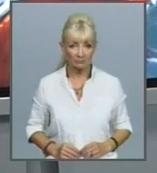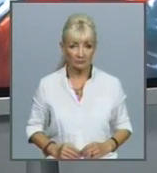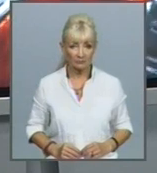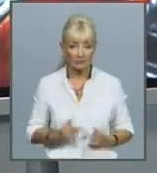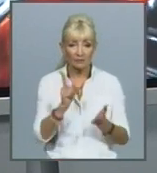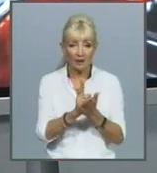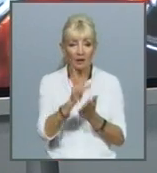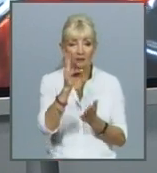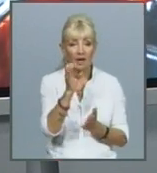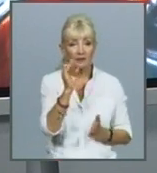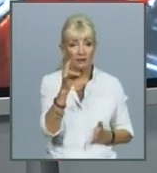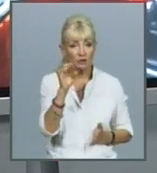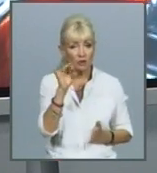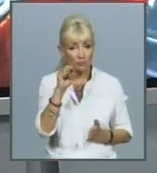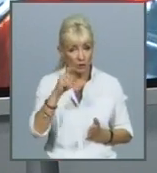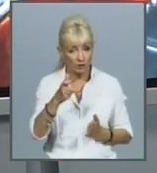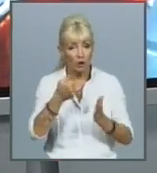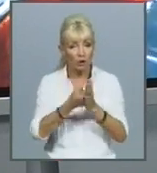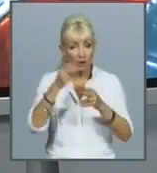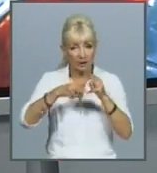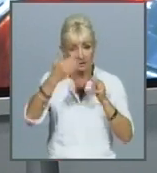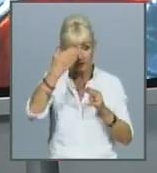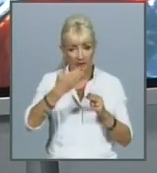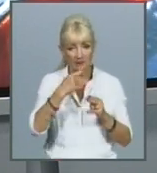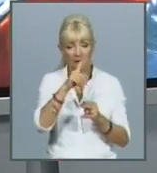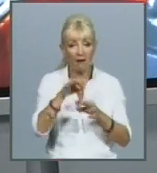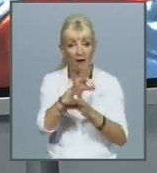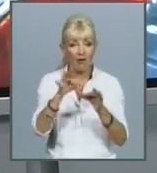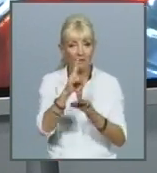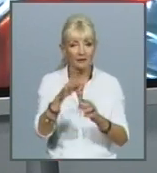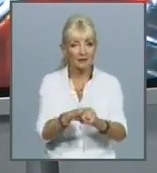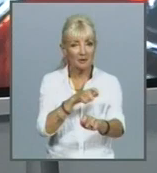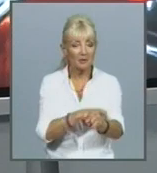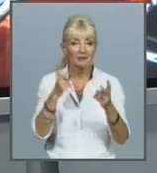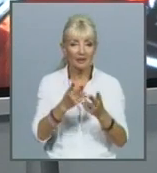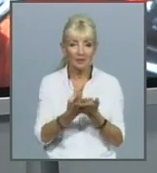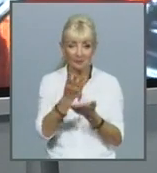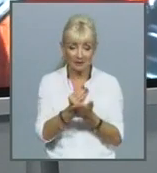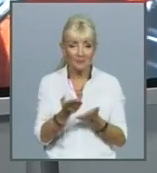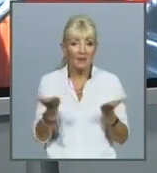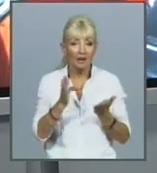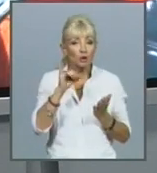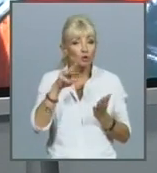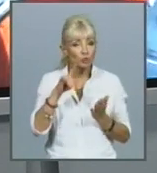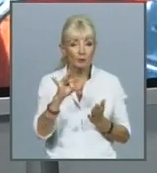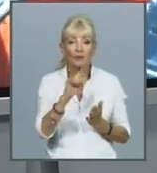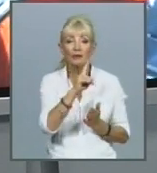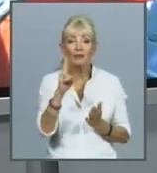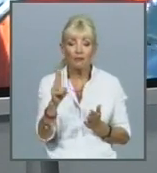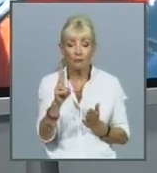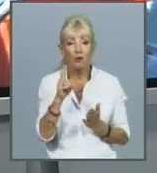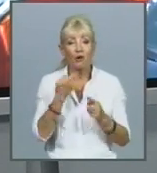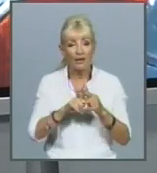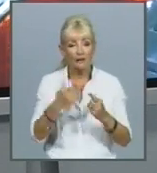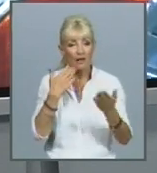Податок на нерухомість. Вже до кінця літа за кожний зайвий квадратний метр потрібно сплатити. Про які суми йдеться і кого безпосередньо торкнеться